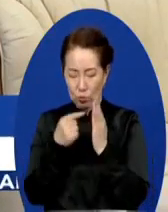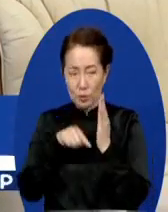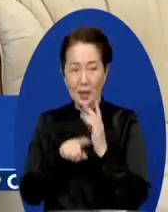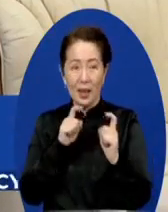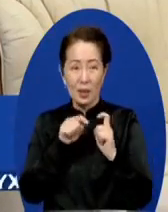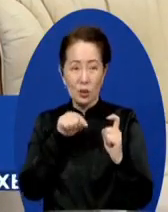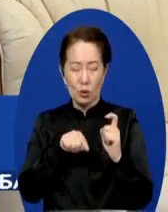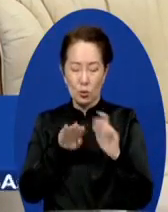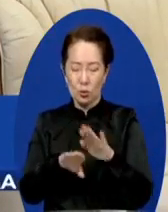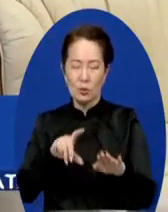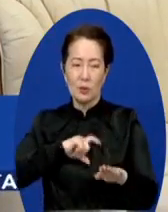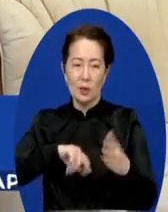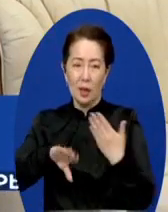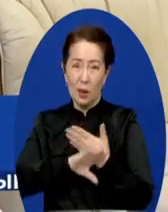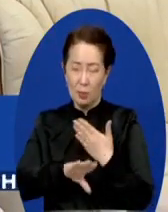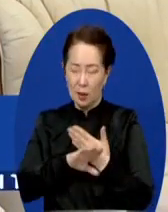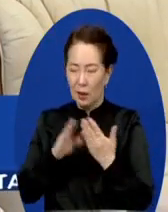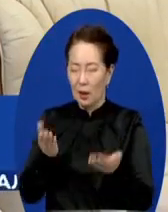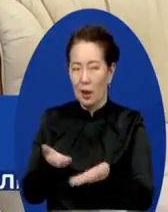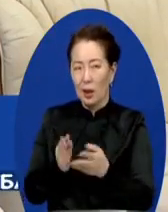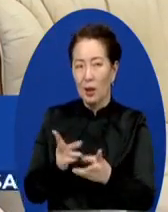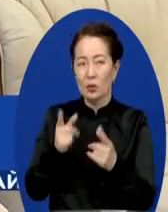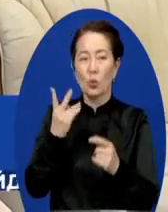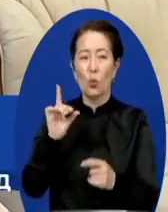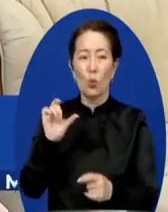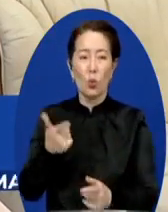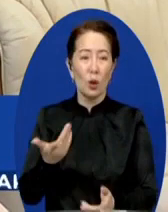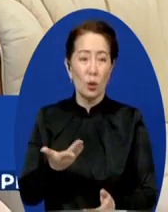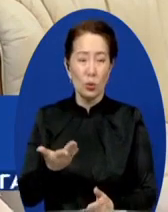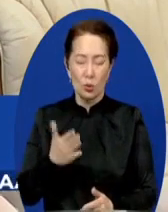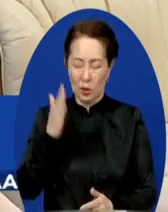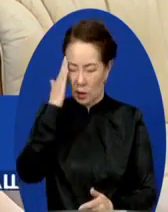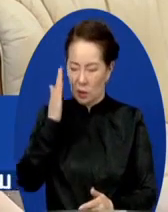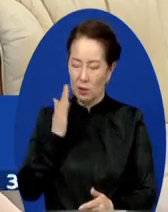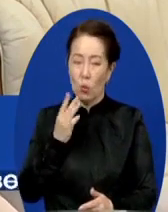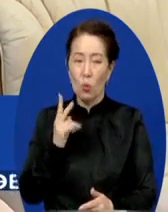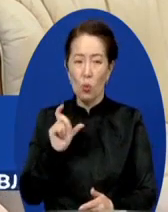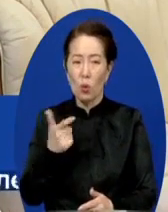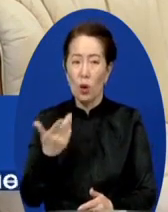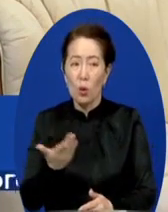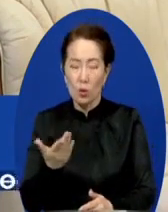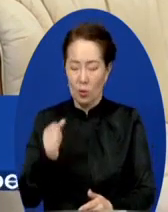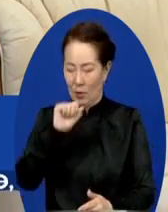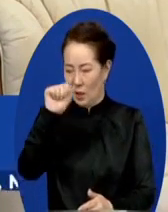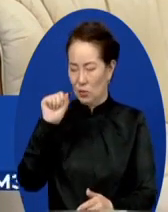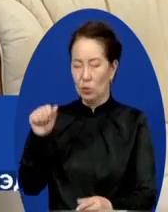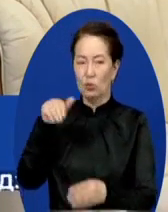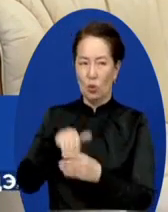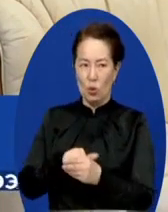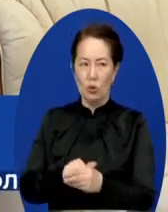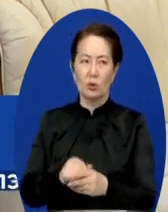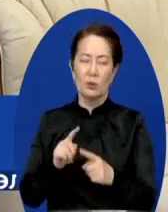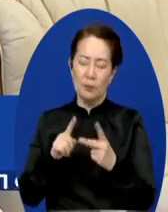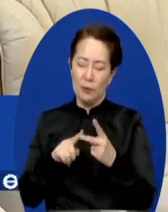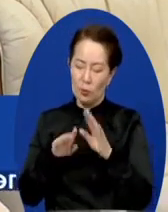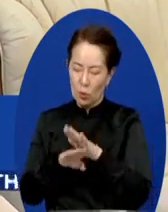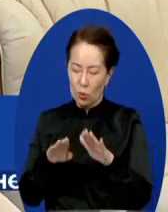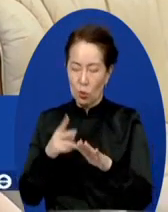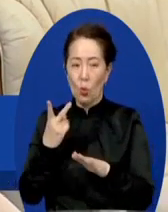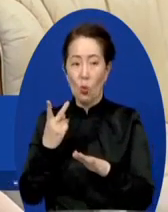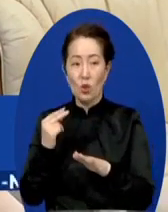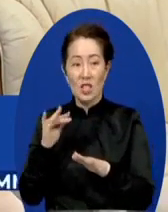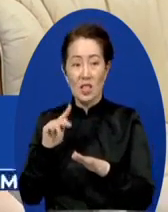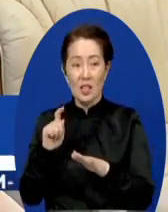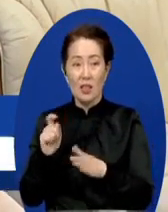эрхийг хамгаалах асран одоо тэтгэх үүрэг ямар байх вэ? Эцэг эхийн үүрэг ямар байх вэ гэдэг асуудлууд орж байгаа. Мөн бас хүүхдийг